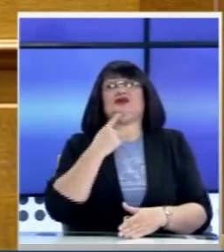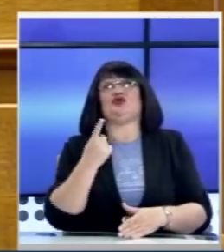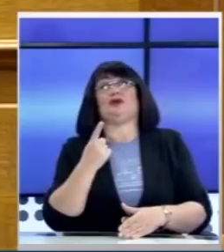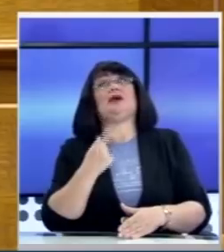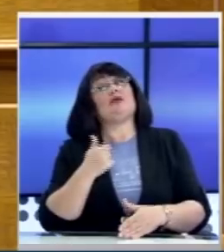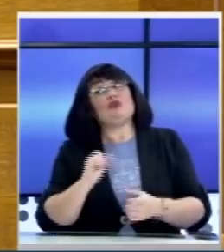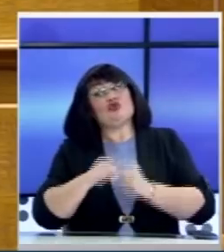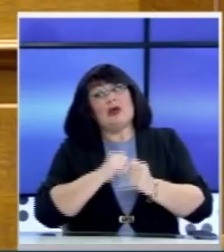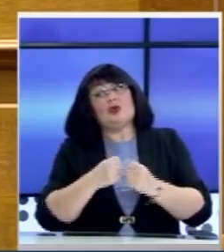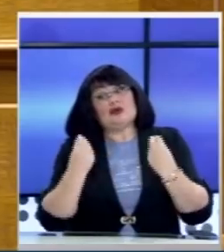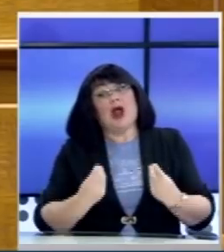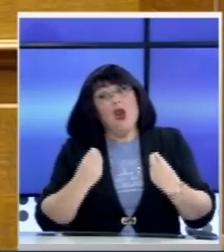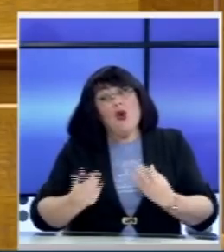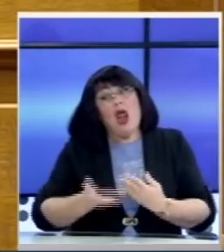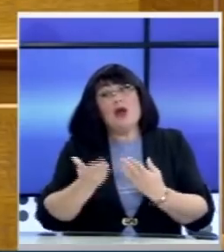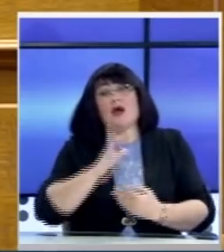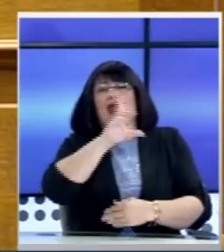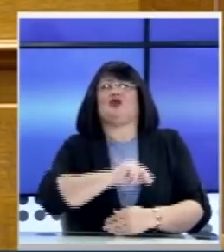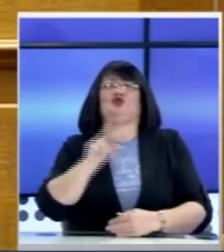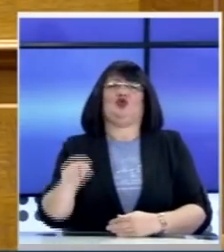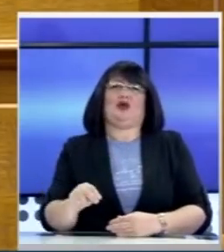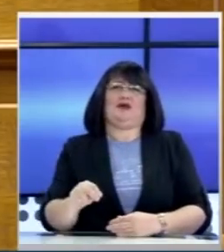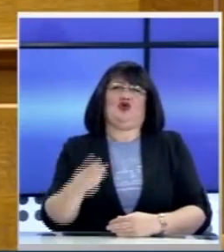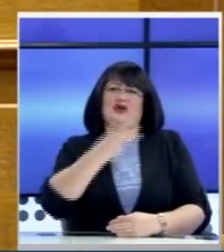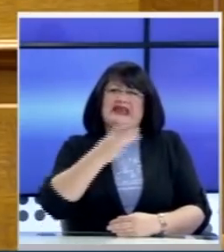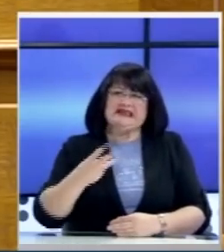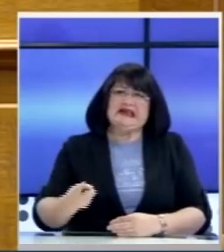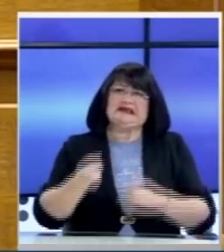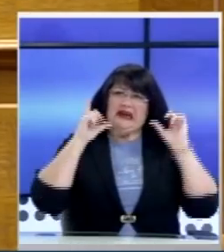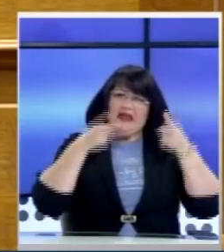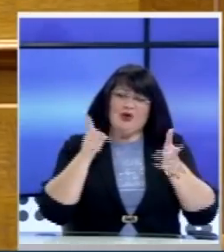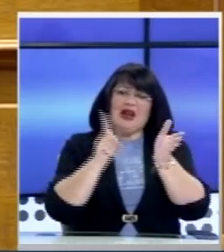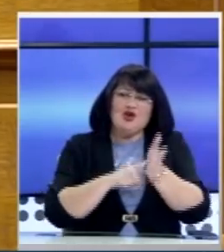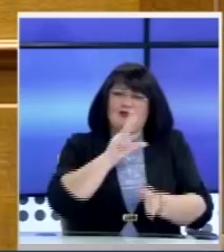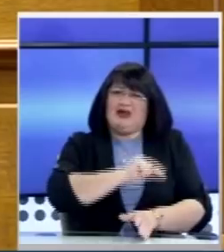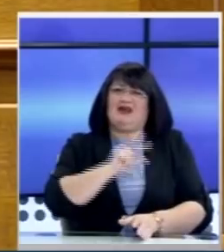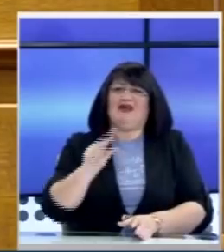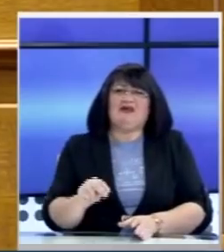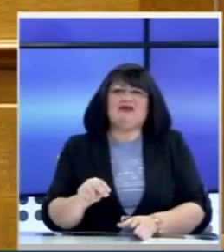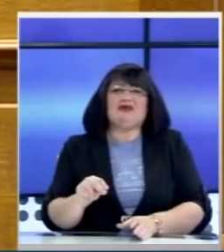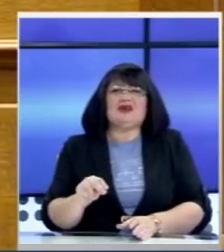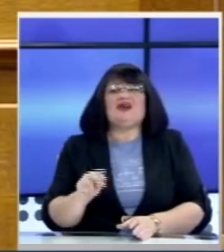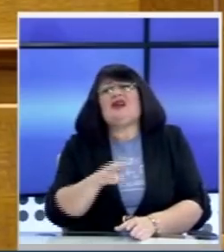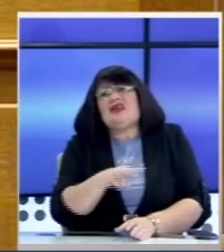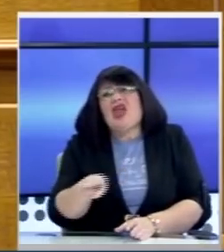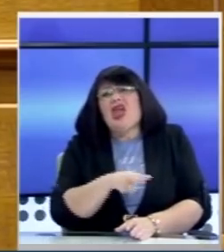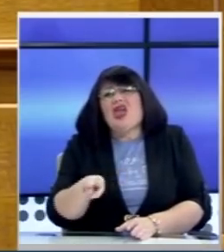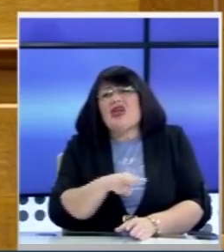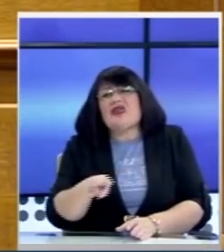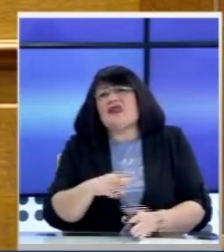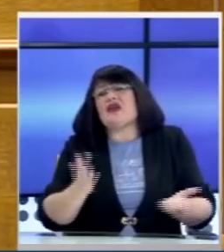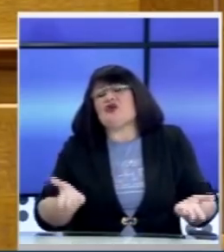το καλό μας. Τώρα στο ίδιο μετερίζει με τους ίδιους νόμους με το δεξιό μπαμπούλα, πώς να